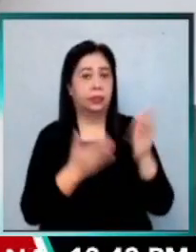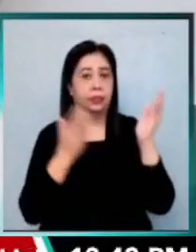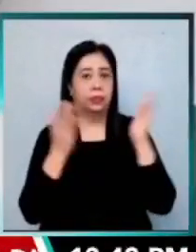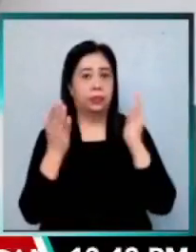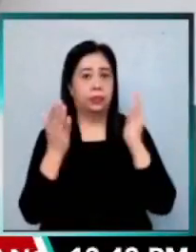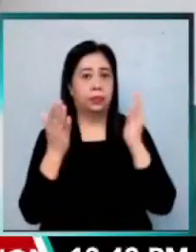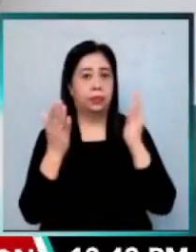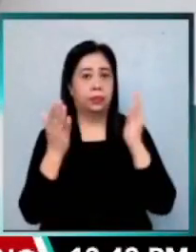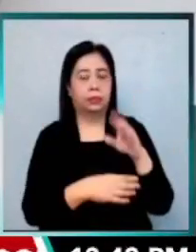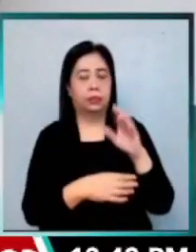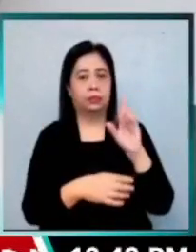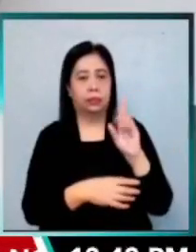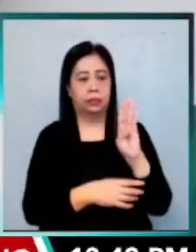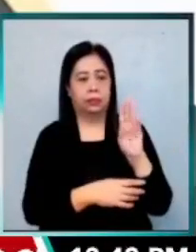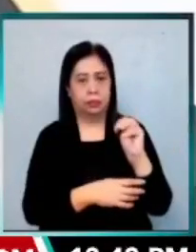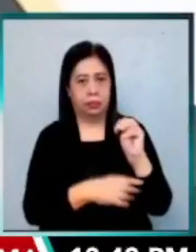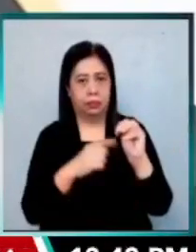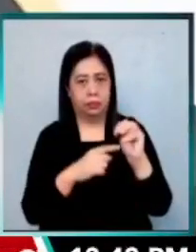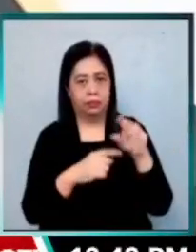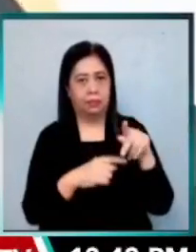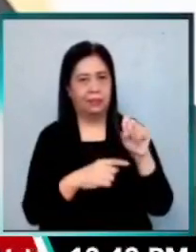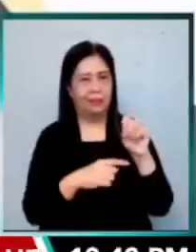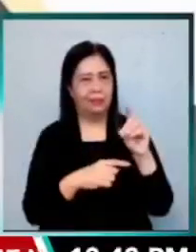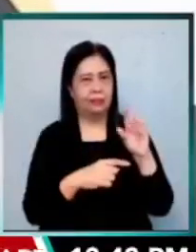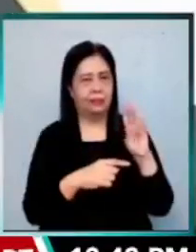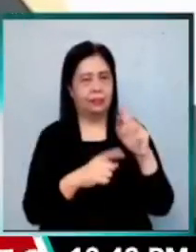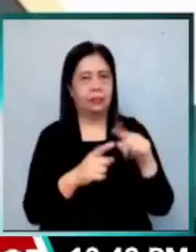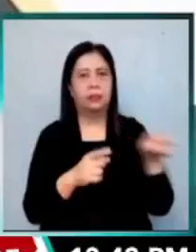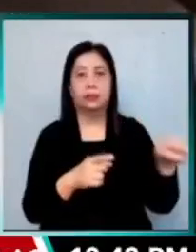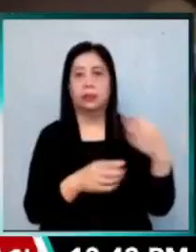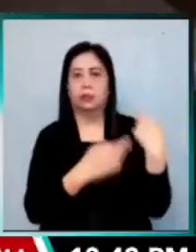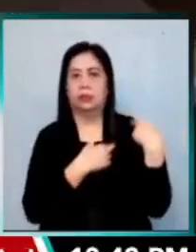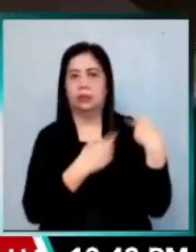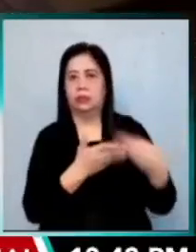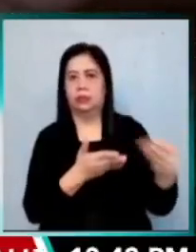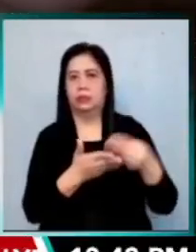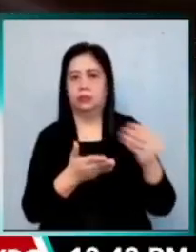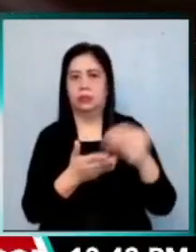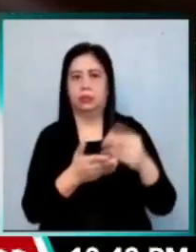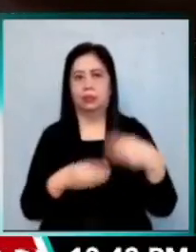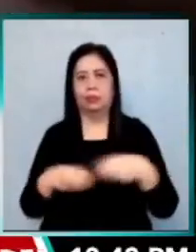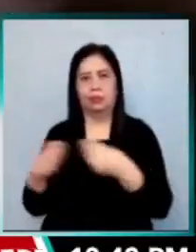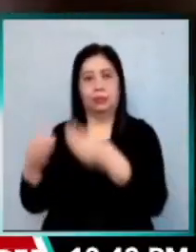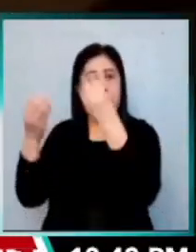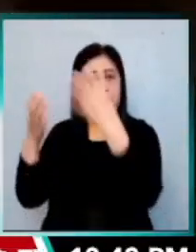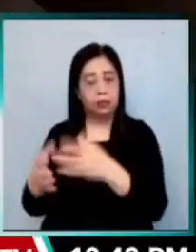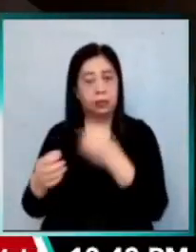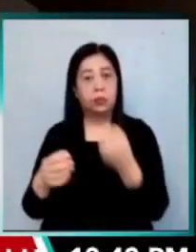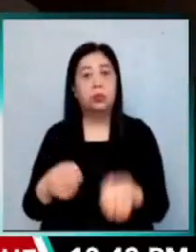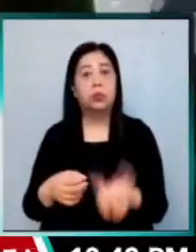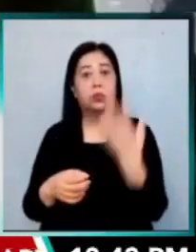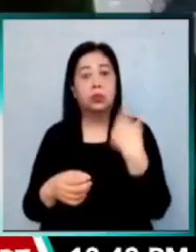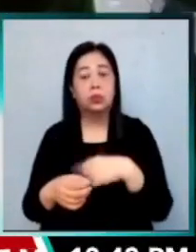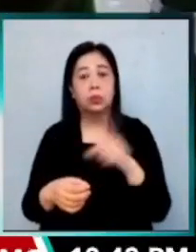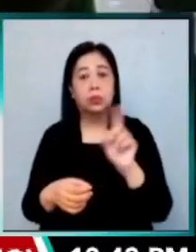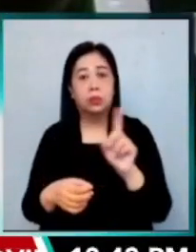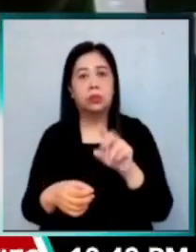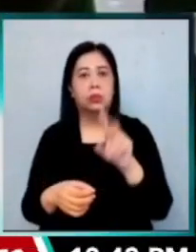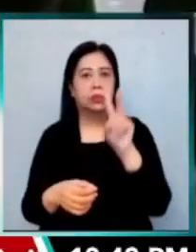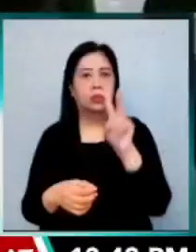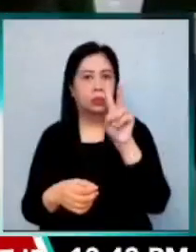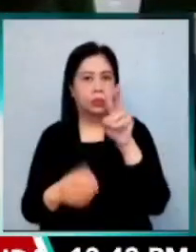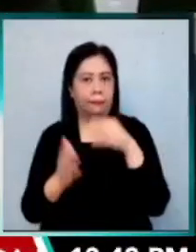and Management o PSDBM ang bumili ng mga laptop para sa mga guro na nagkakahalaga ng mahigit 2 bilyong